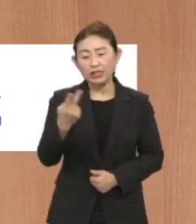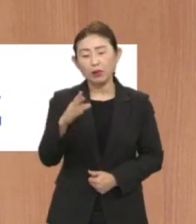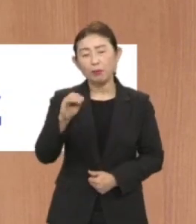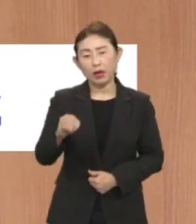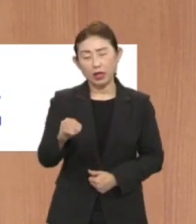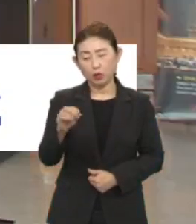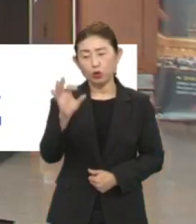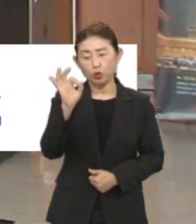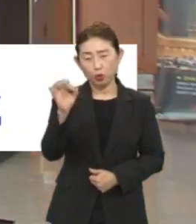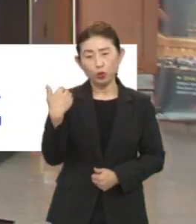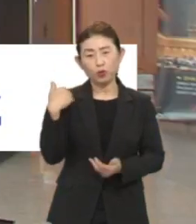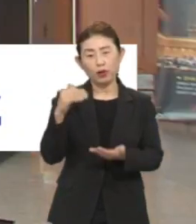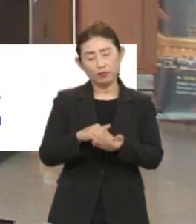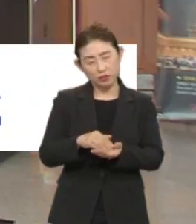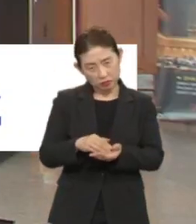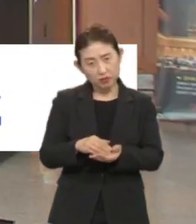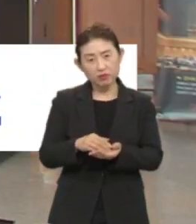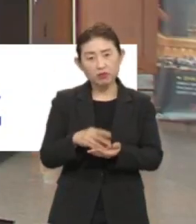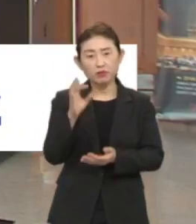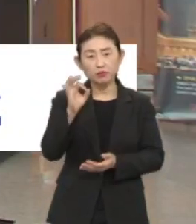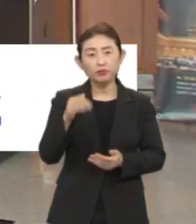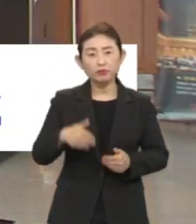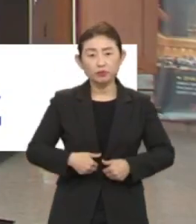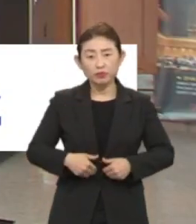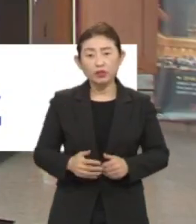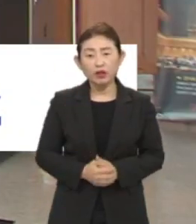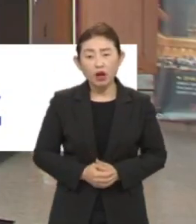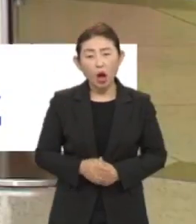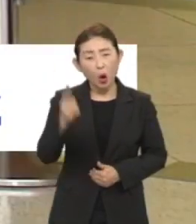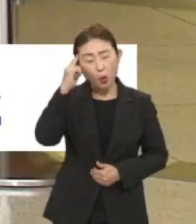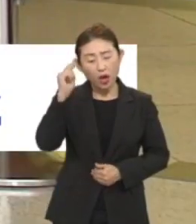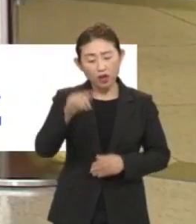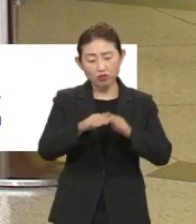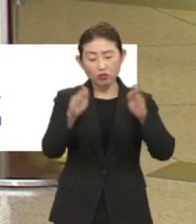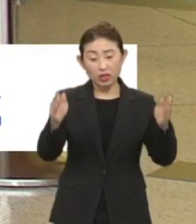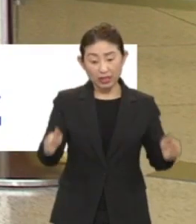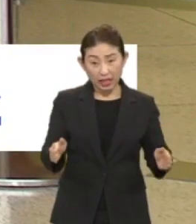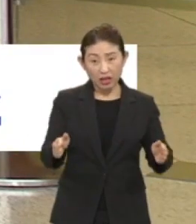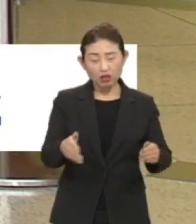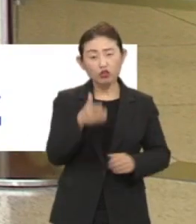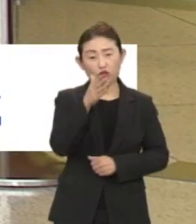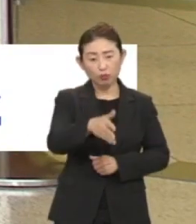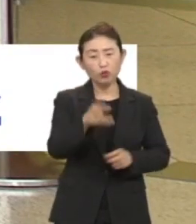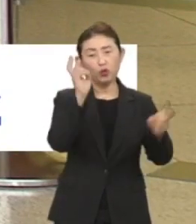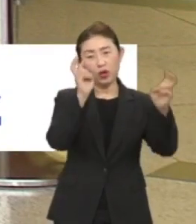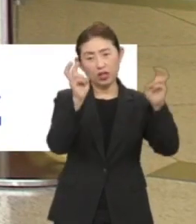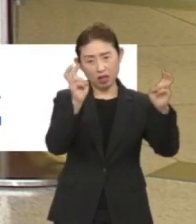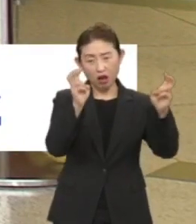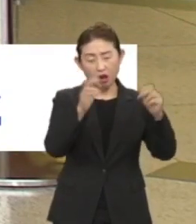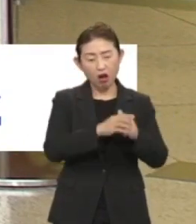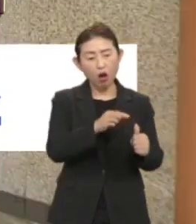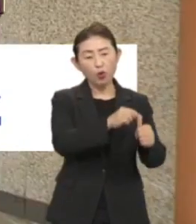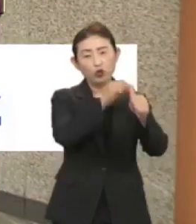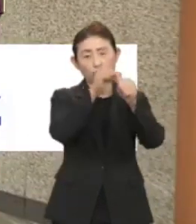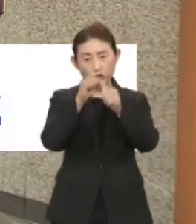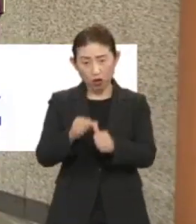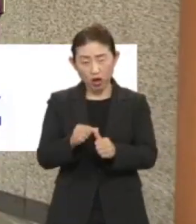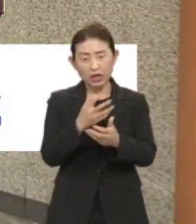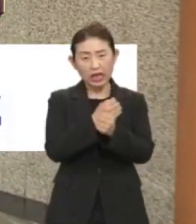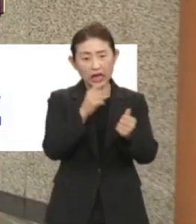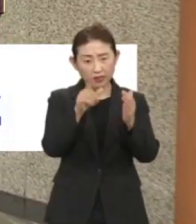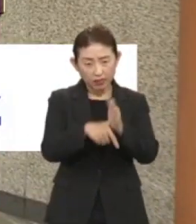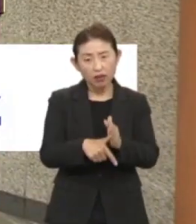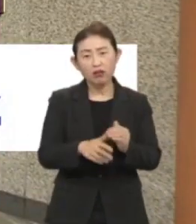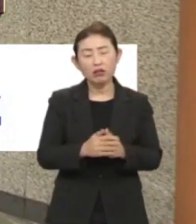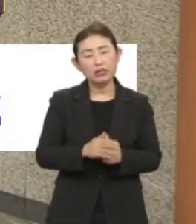발생할 것으로 추정됩니다 예당은 무대세트 제작 업체 문제로 공연 취소를 결정했다며 업체를 대상으로